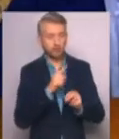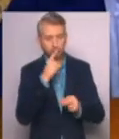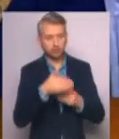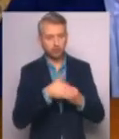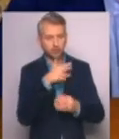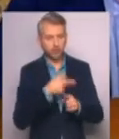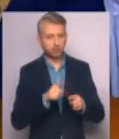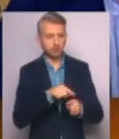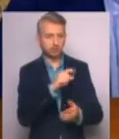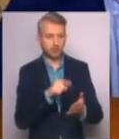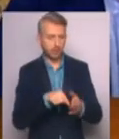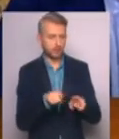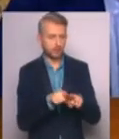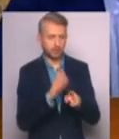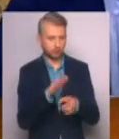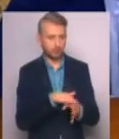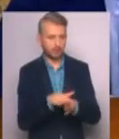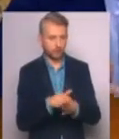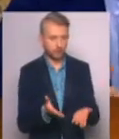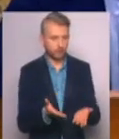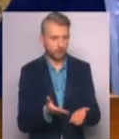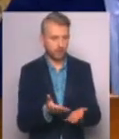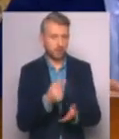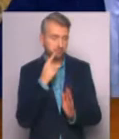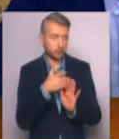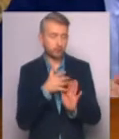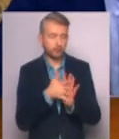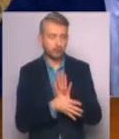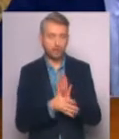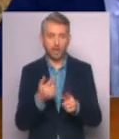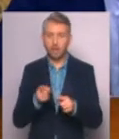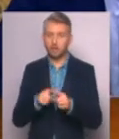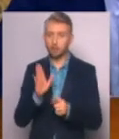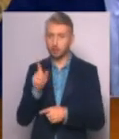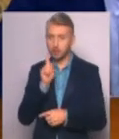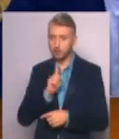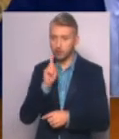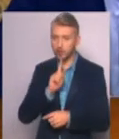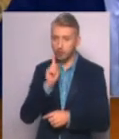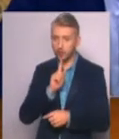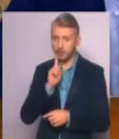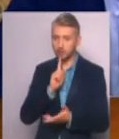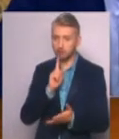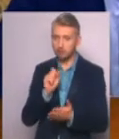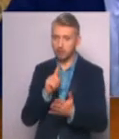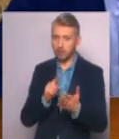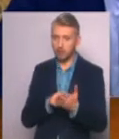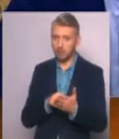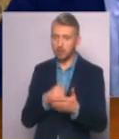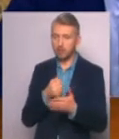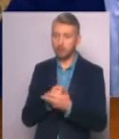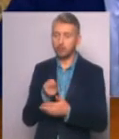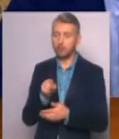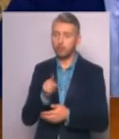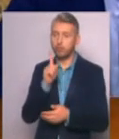часом ми це питання так само реалізуємо. З розумінням того, що... А це будуть тимчасові питання до того